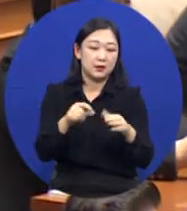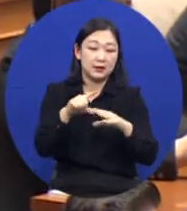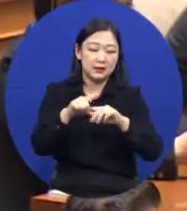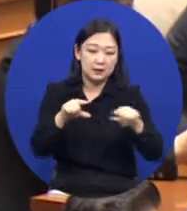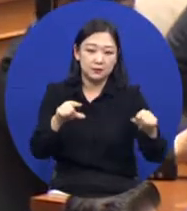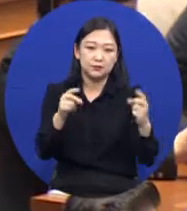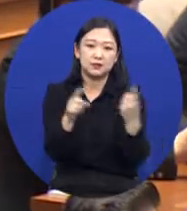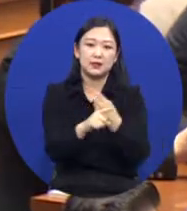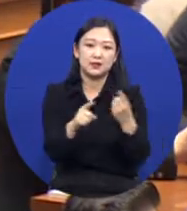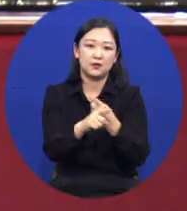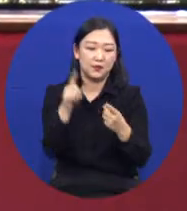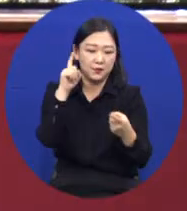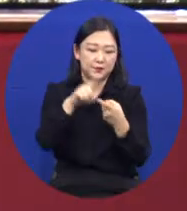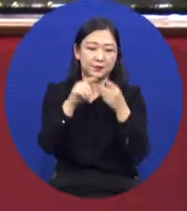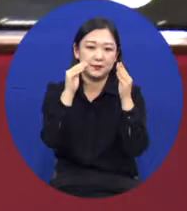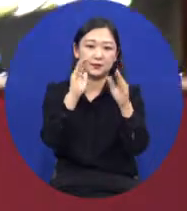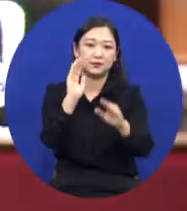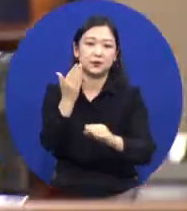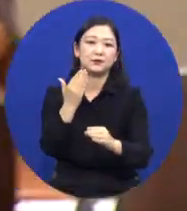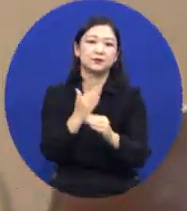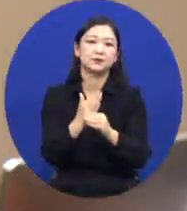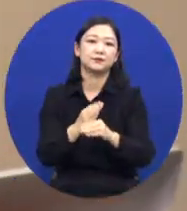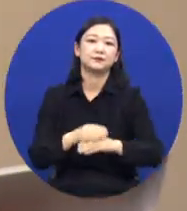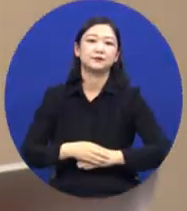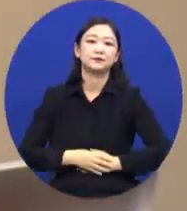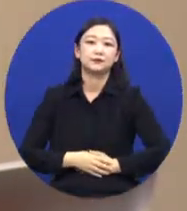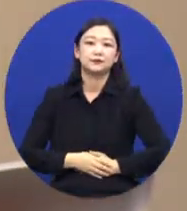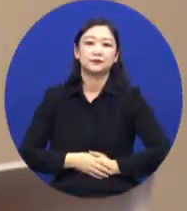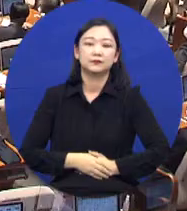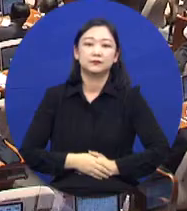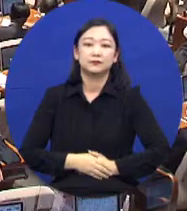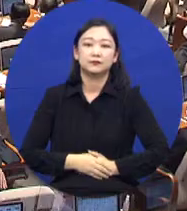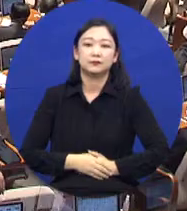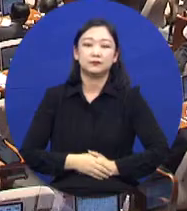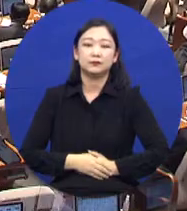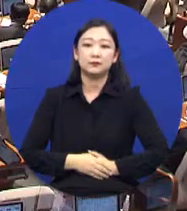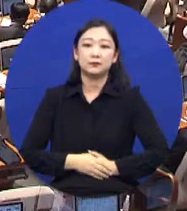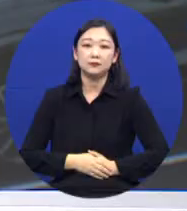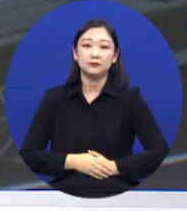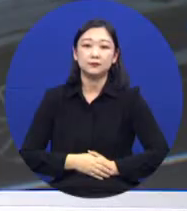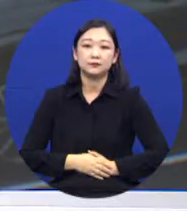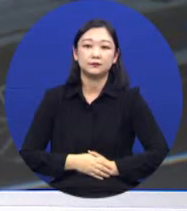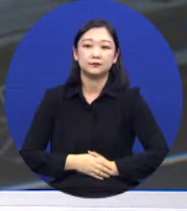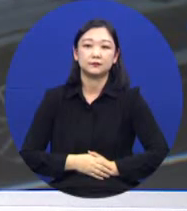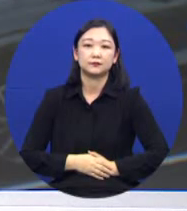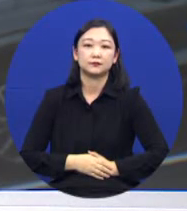처리에 관심이 집중되고 있습니다 mbc 뉴스 박혜진 입니다